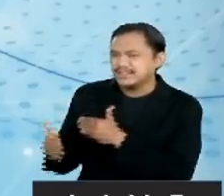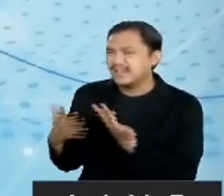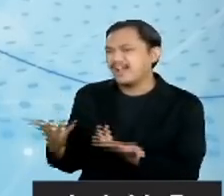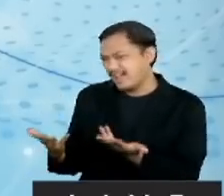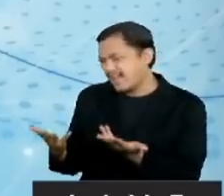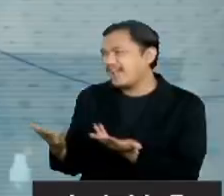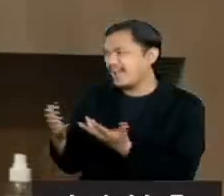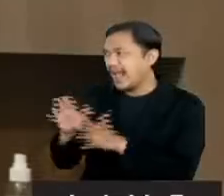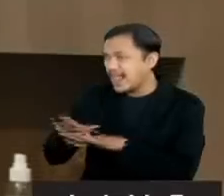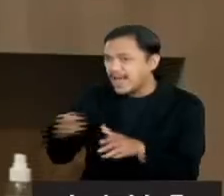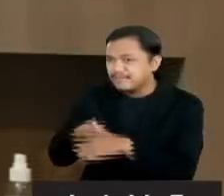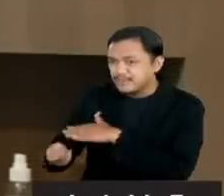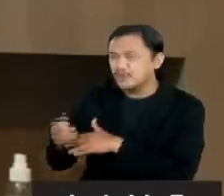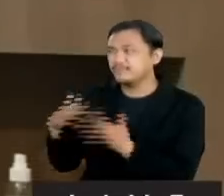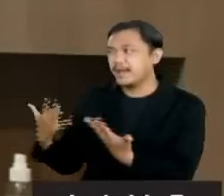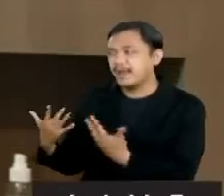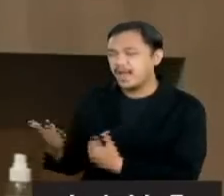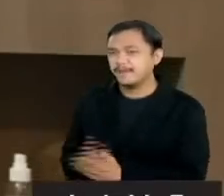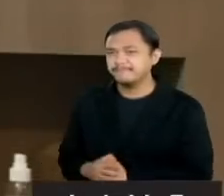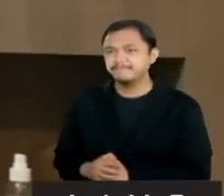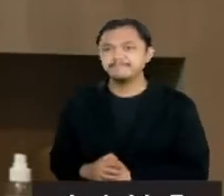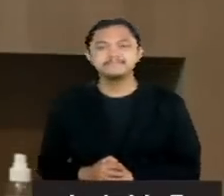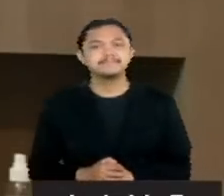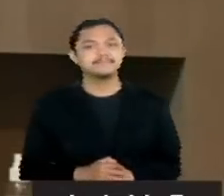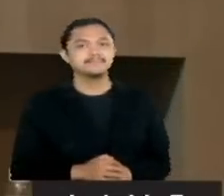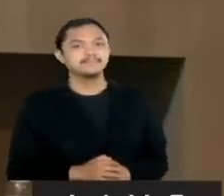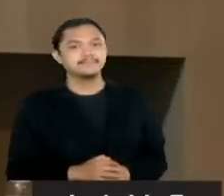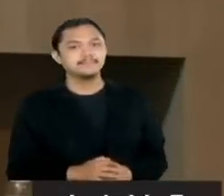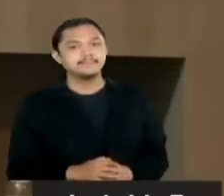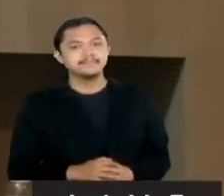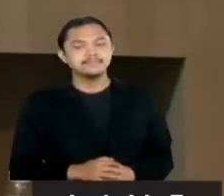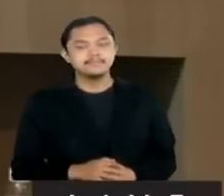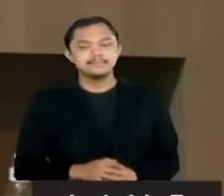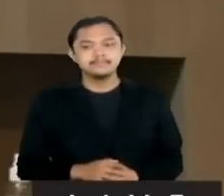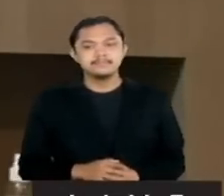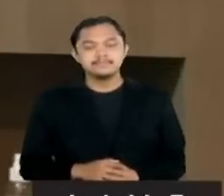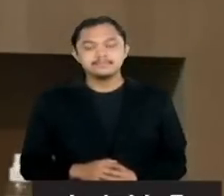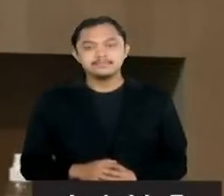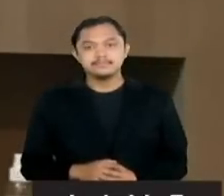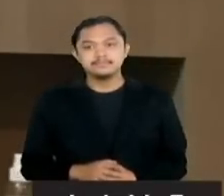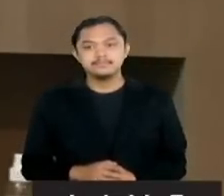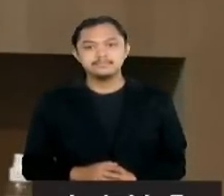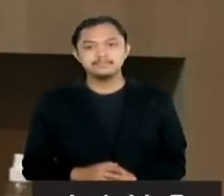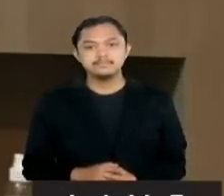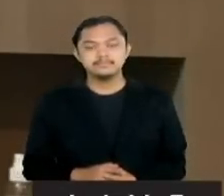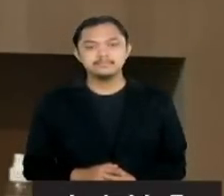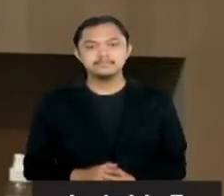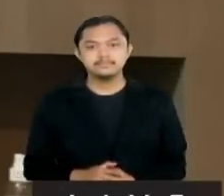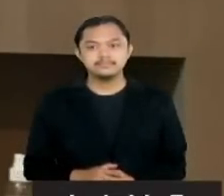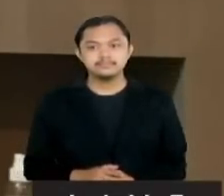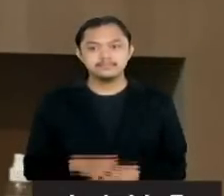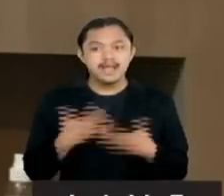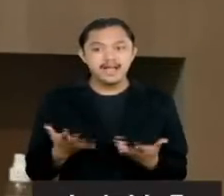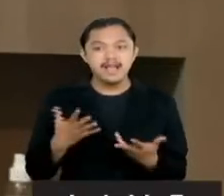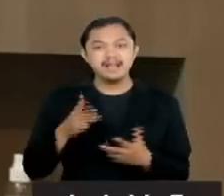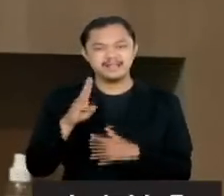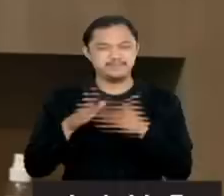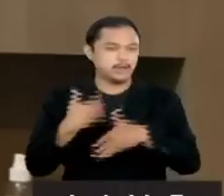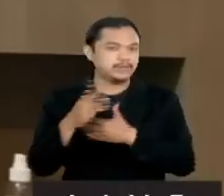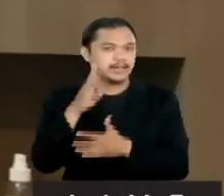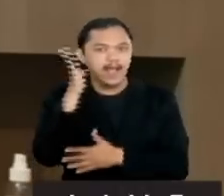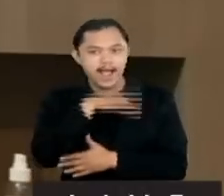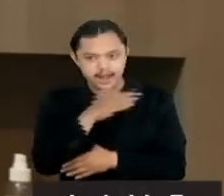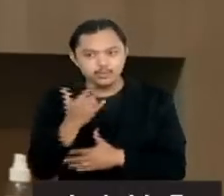Ya, jadi pasca kejadian ini sudah berlangsung selama 3 hari. Kita di lapangan berusaha